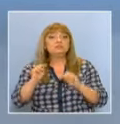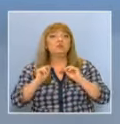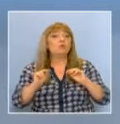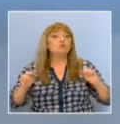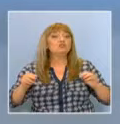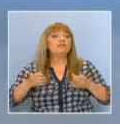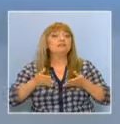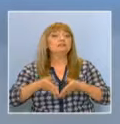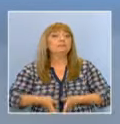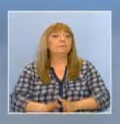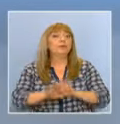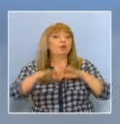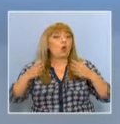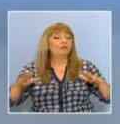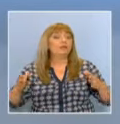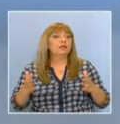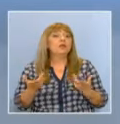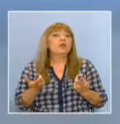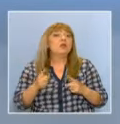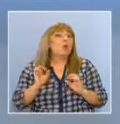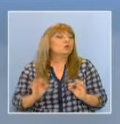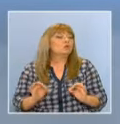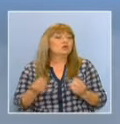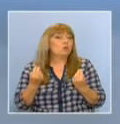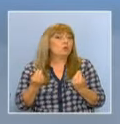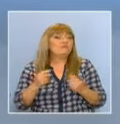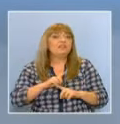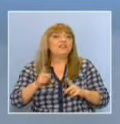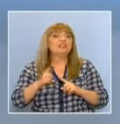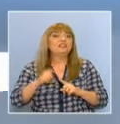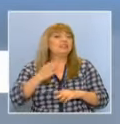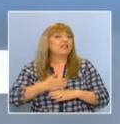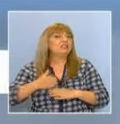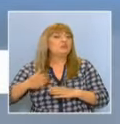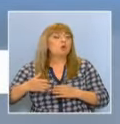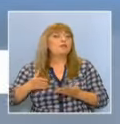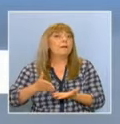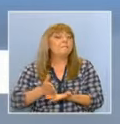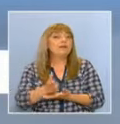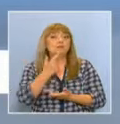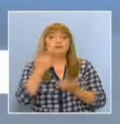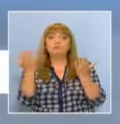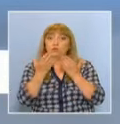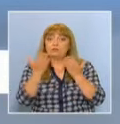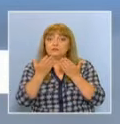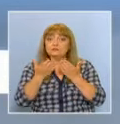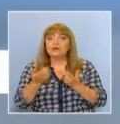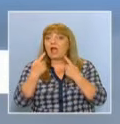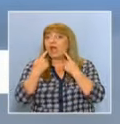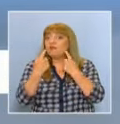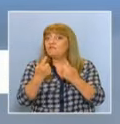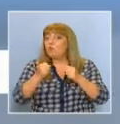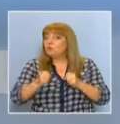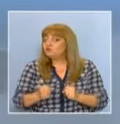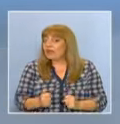и доколко са ефективни тези нетрадиционни методи в образованието. Затова само след минути в предаването ето какво